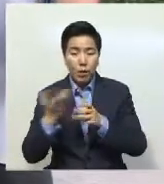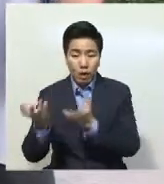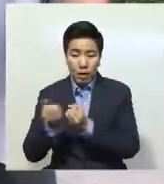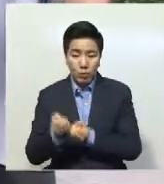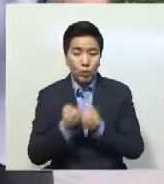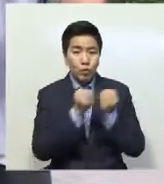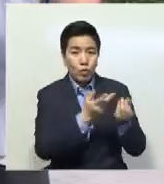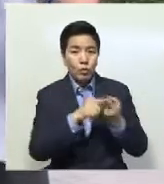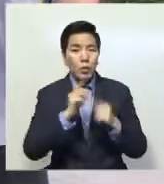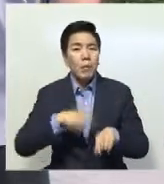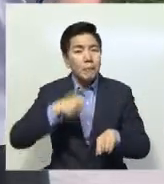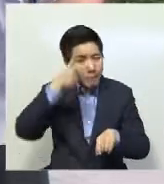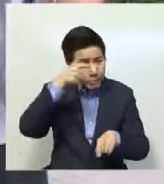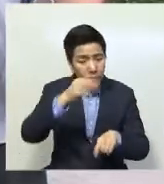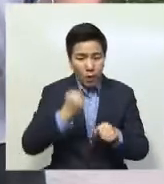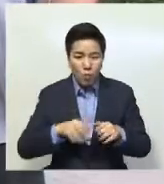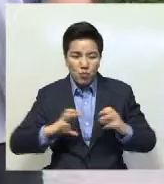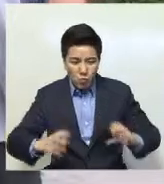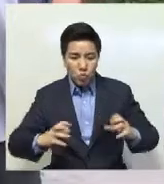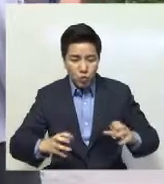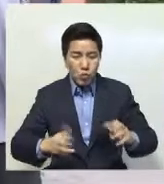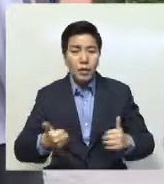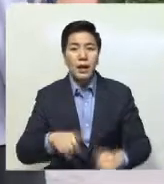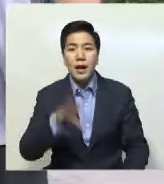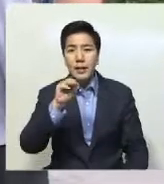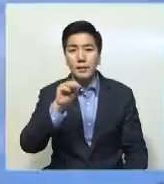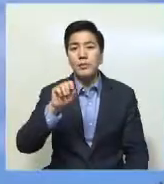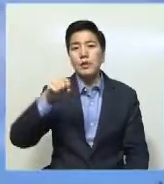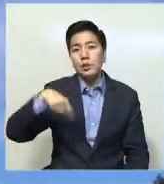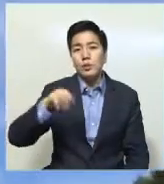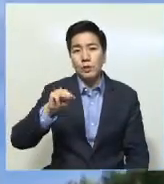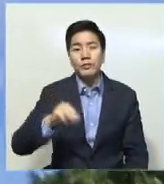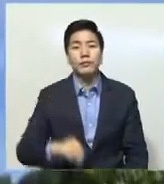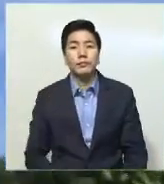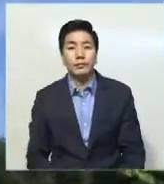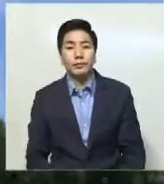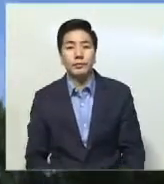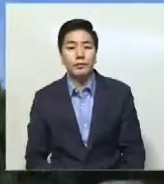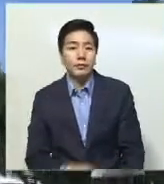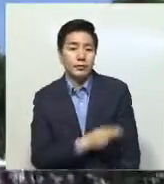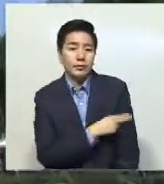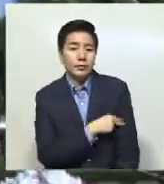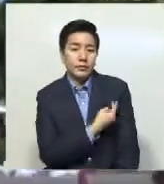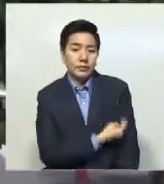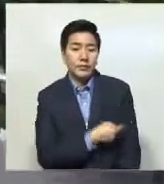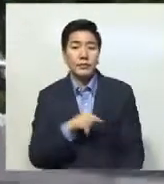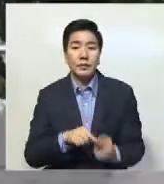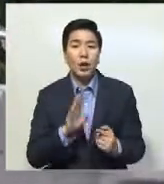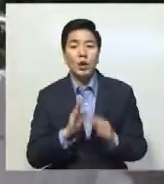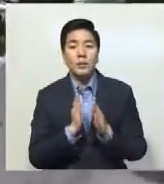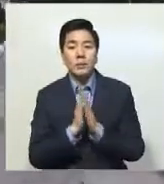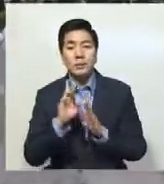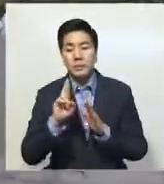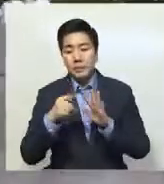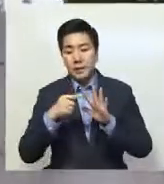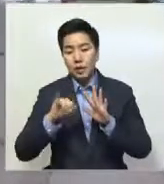ผู้ป่วยในพื้นที่ทุรกันดารและสามารถลุยน้ำท่วมได้สูงถึง50 เซนติเมตรครับโรงพยาบาลพระจอมเกล้าจังหวัดเพชรบุรีจัดพิธีม